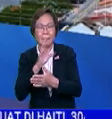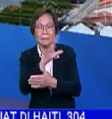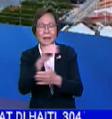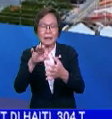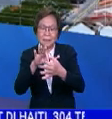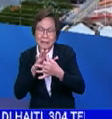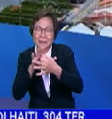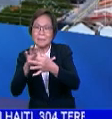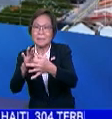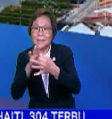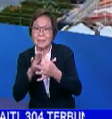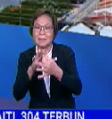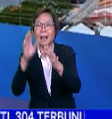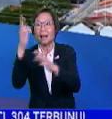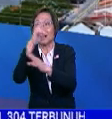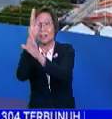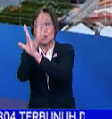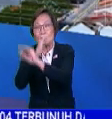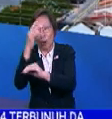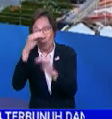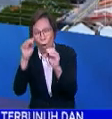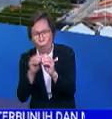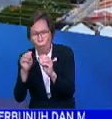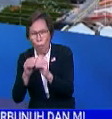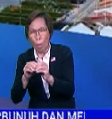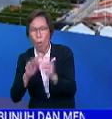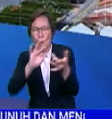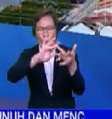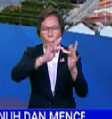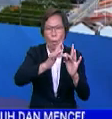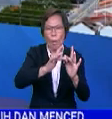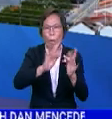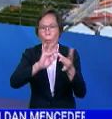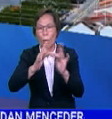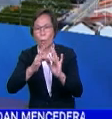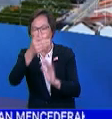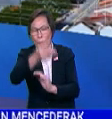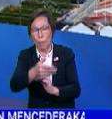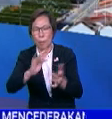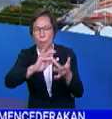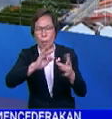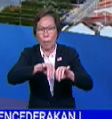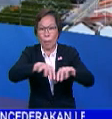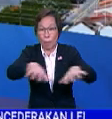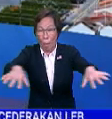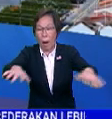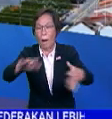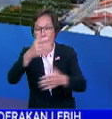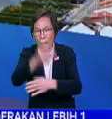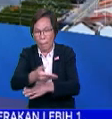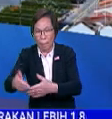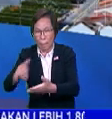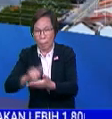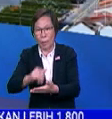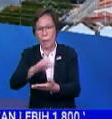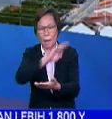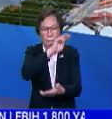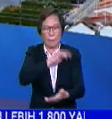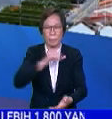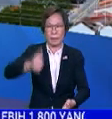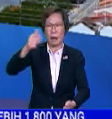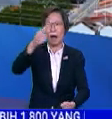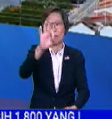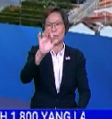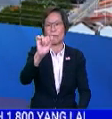Sarawak bagi memastikan peningkatan kapasiti rantaian bekalan terlibat. Menteri Kanan Kerja Raya Datuk Seri Fadilah Yusof